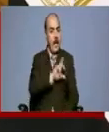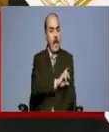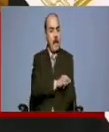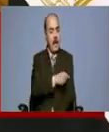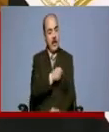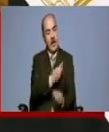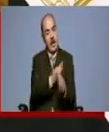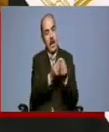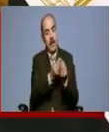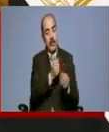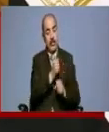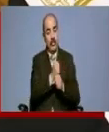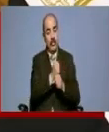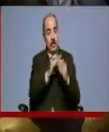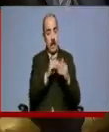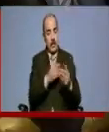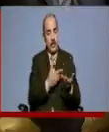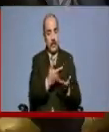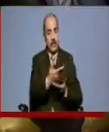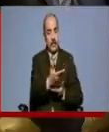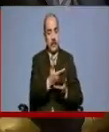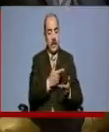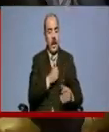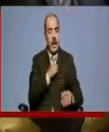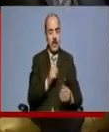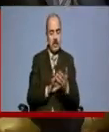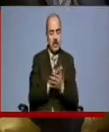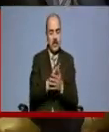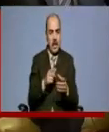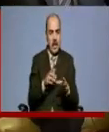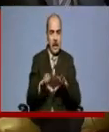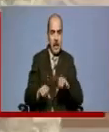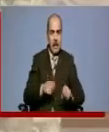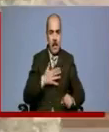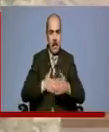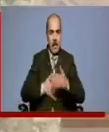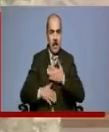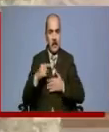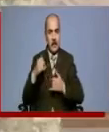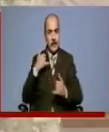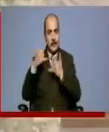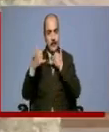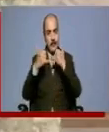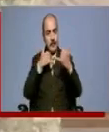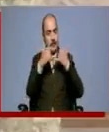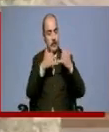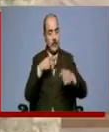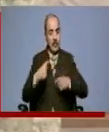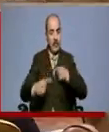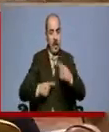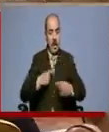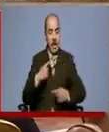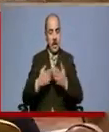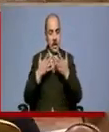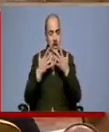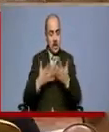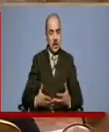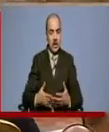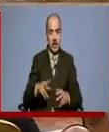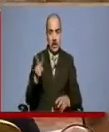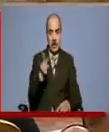دي برض احنا يعني عارفين تفاصيلها تقدر تعمل اعلانات تقدر تعمل استهداف لجمهور معين كل ده